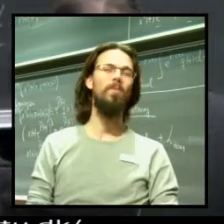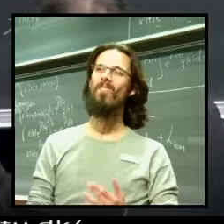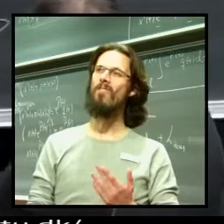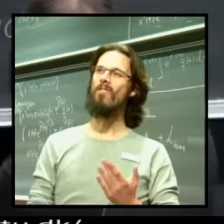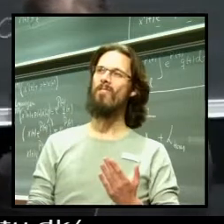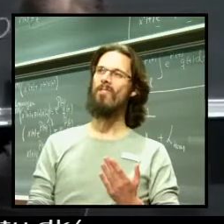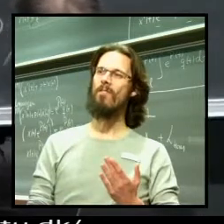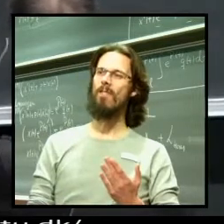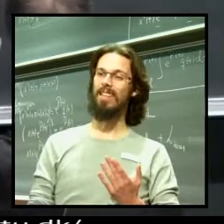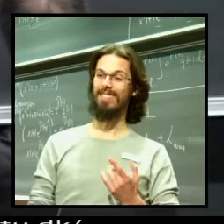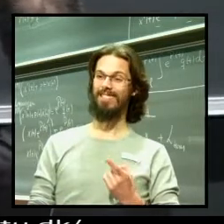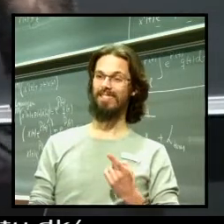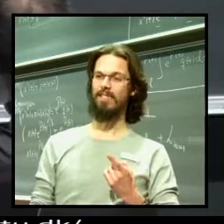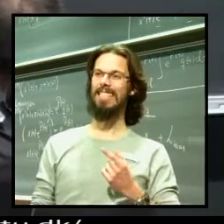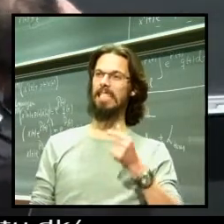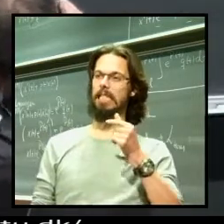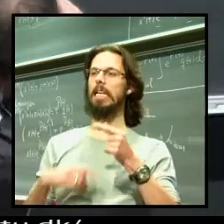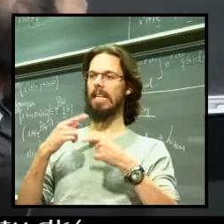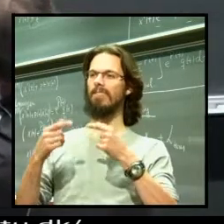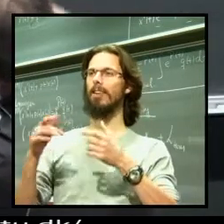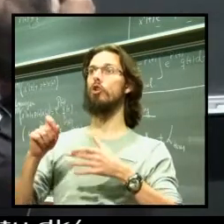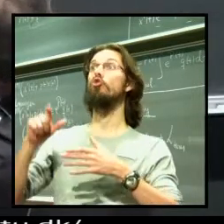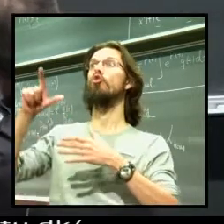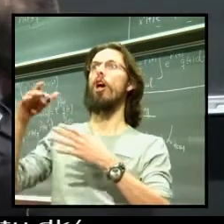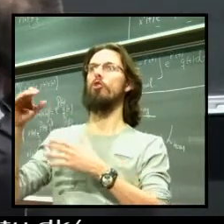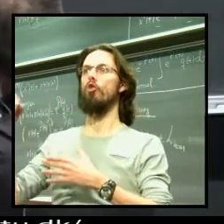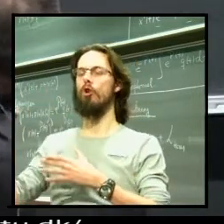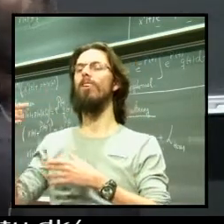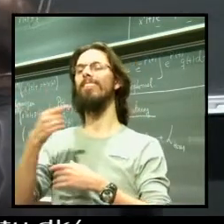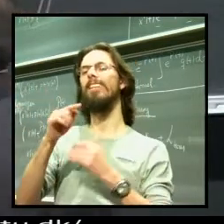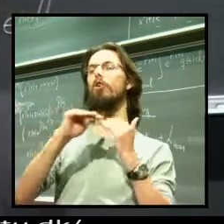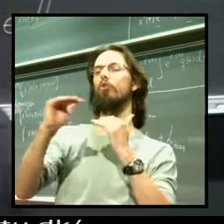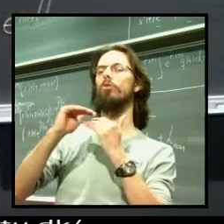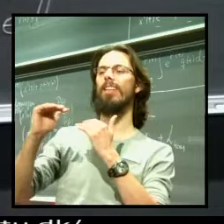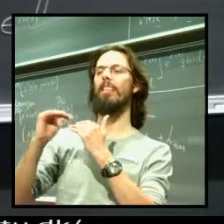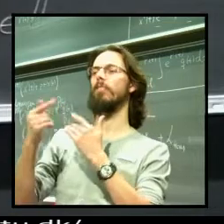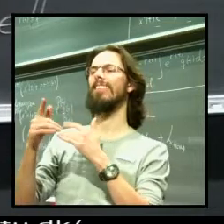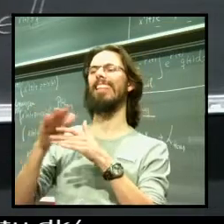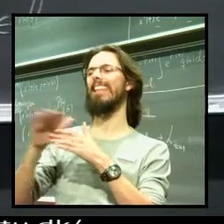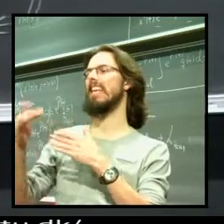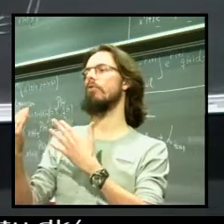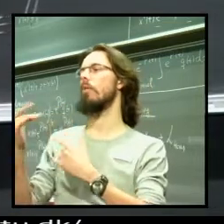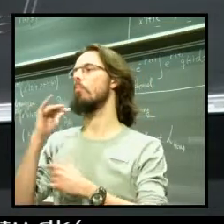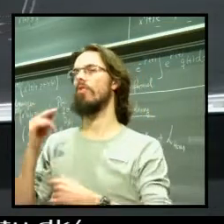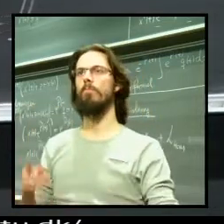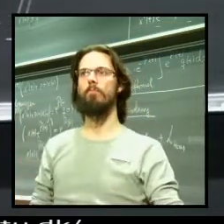skal stadigvæk være større end 0, og de der konstanter, de kan ligge, hvor det nu skal være.